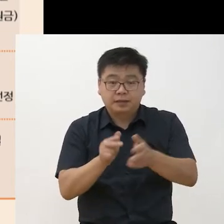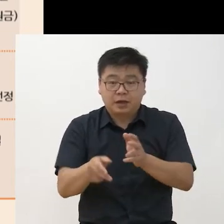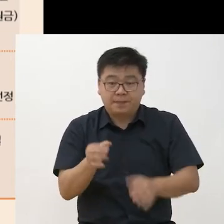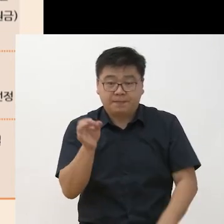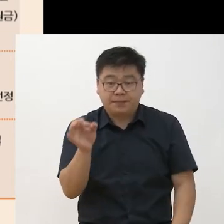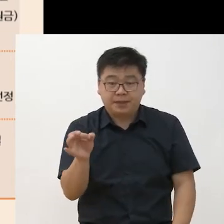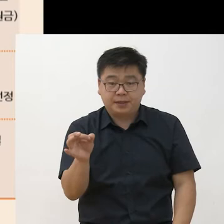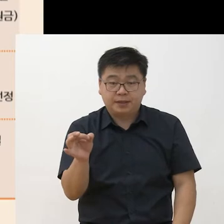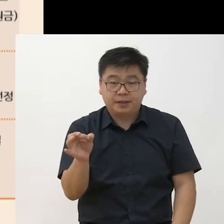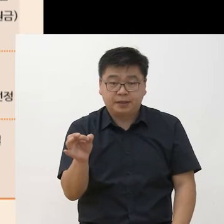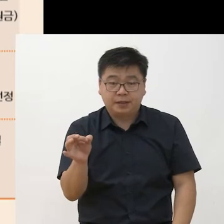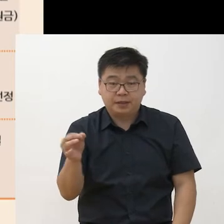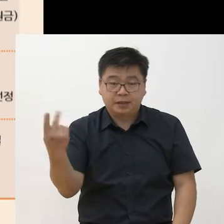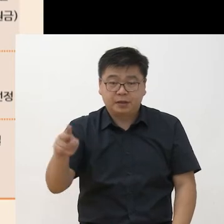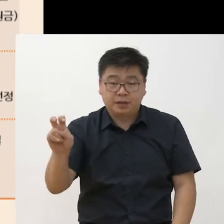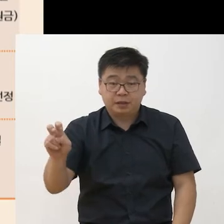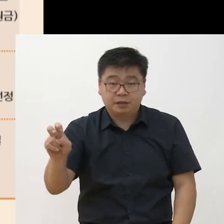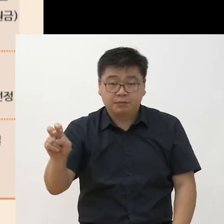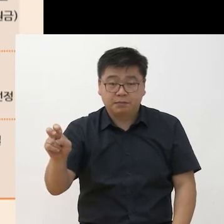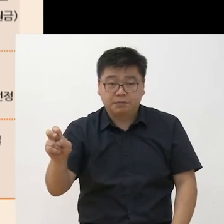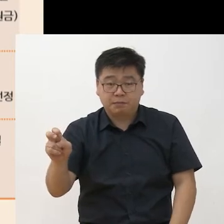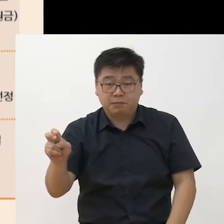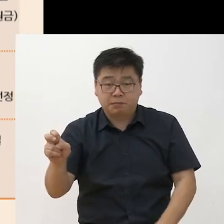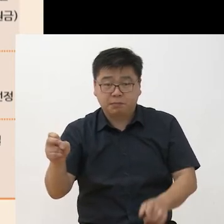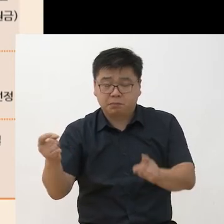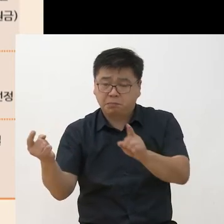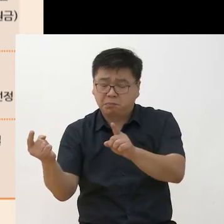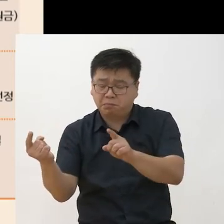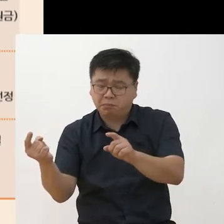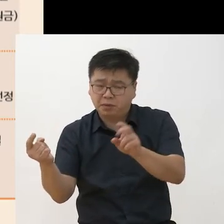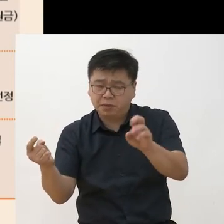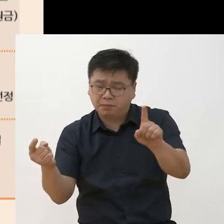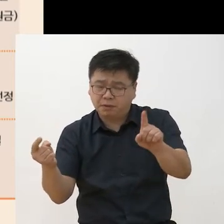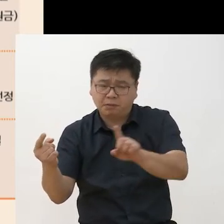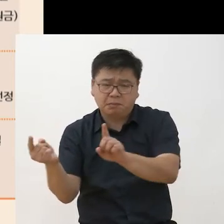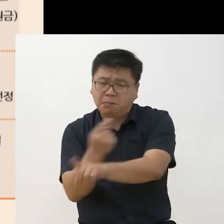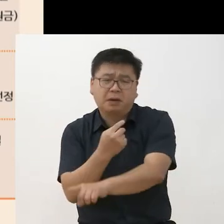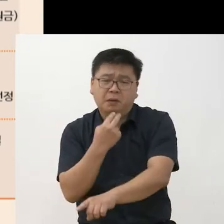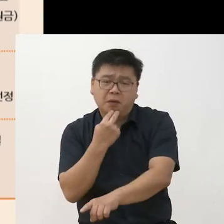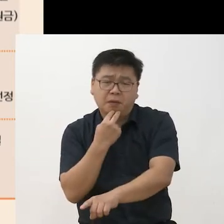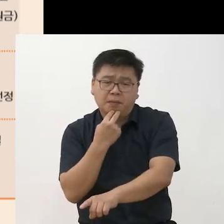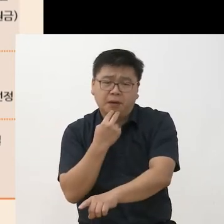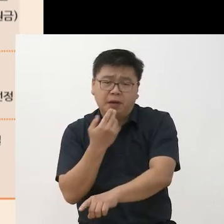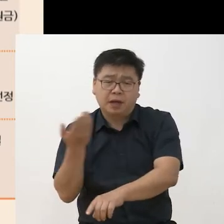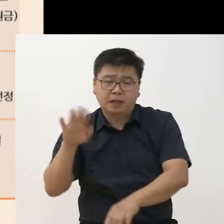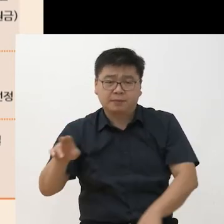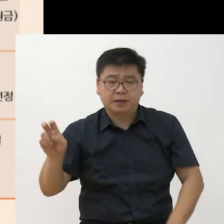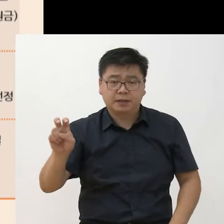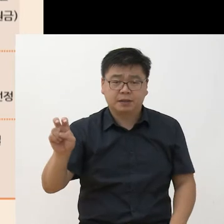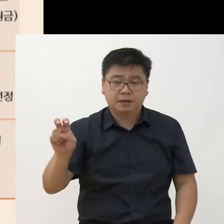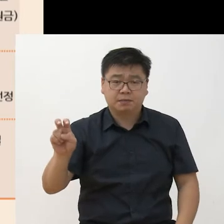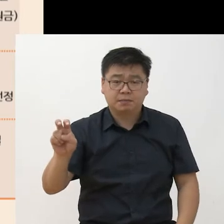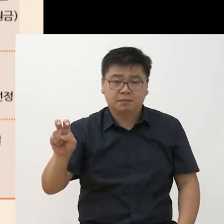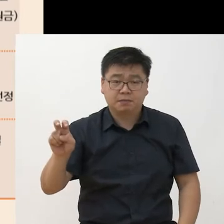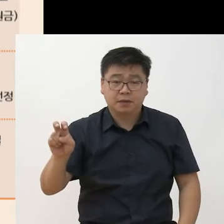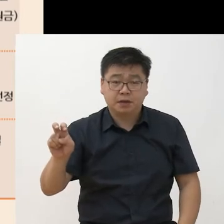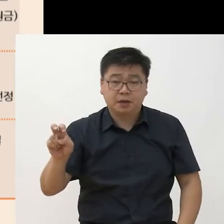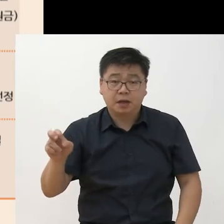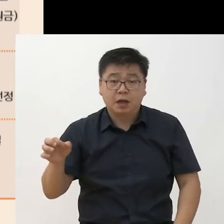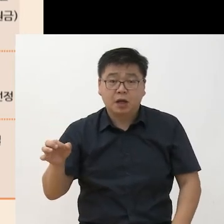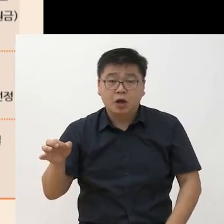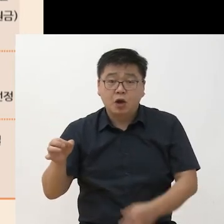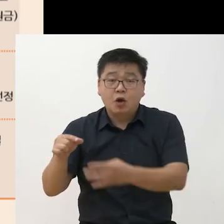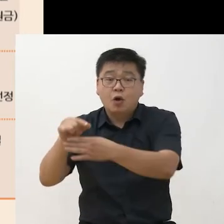부분입니다. 전년도와 크게 달라지지는 않지만 전년도의 경우에는 방문에서